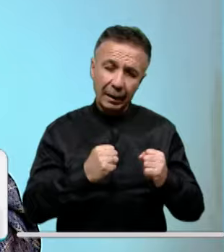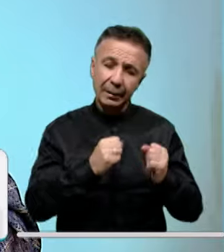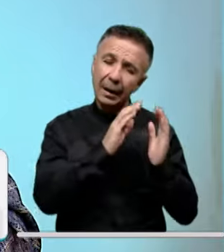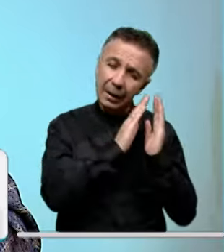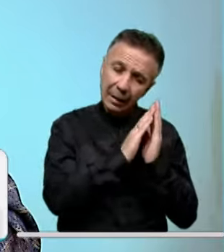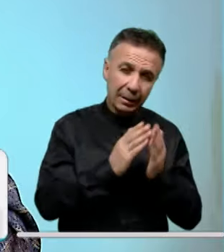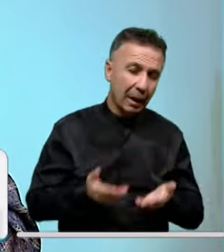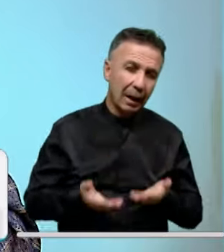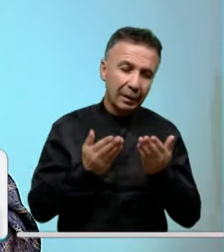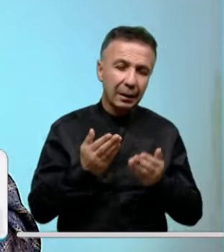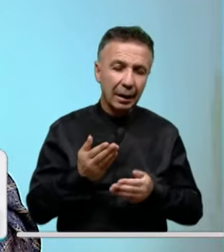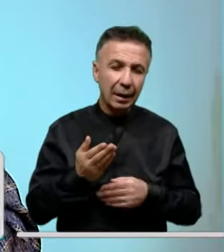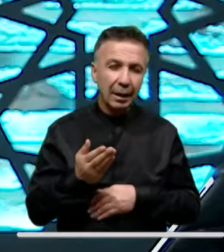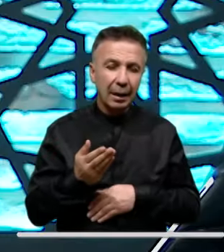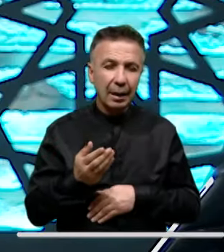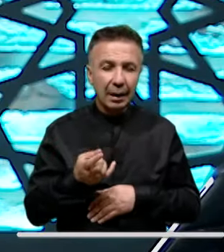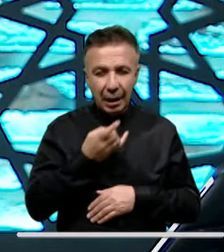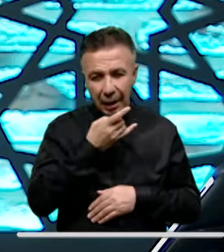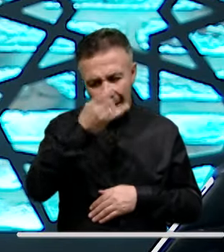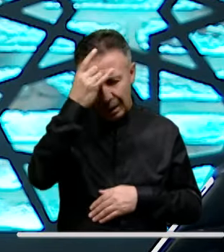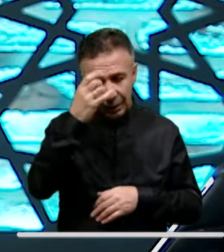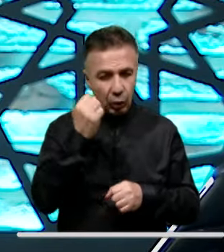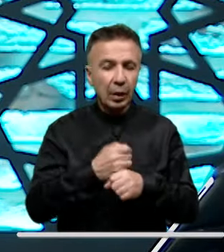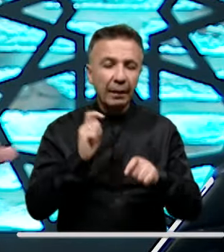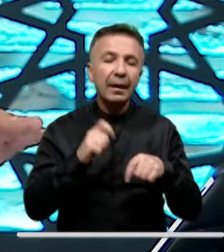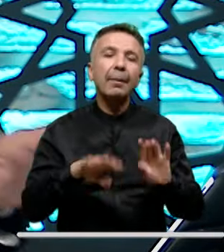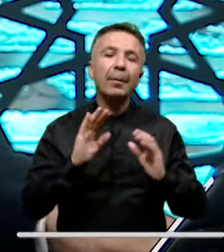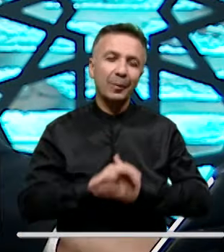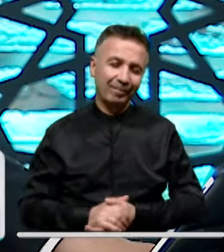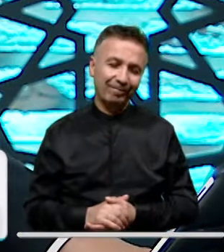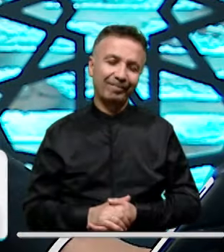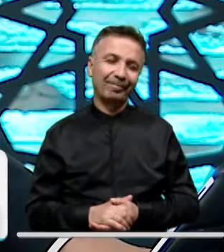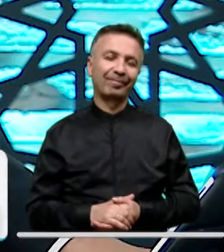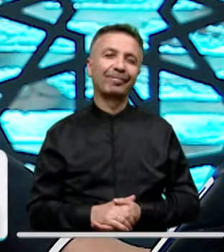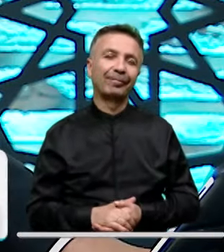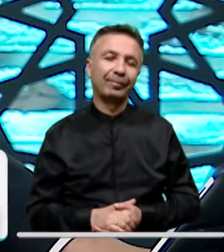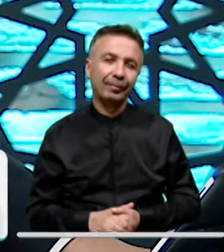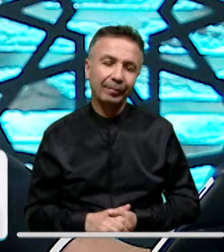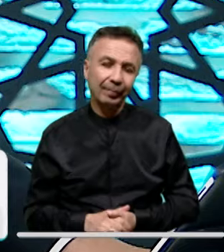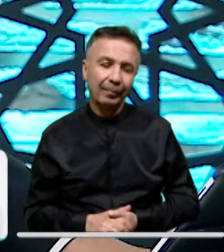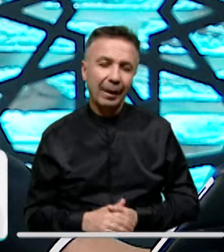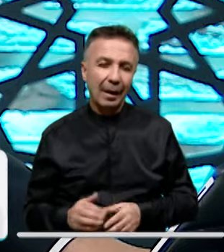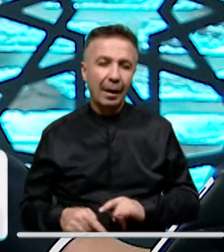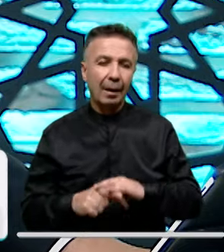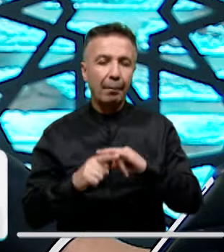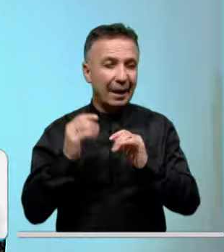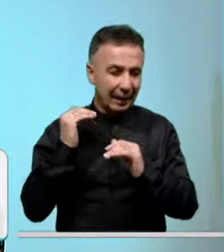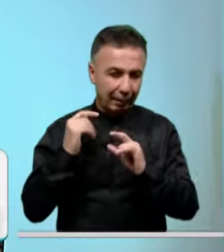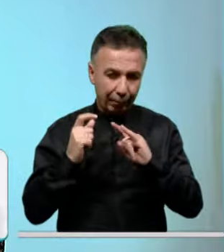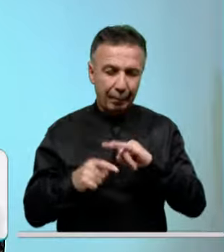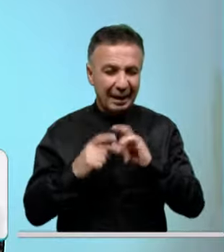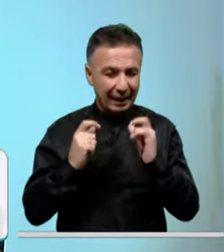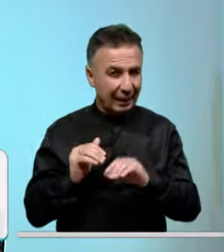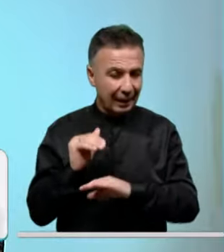hac yapamıyor. Çünkü Arafat'a çıkamayınca hac ibadeti olmuyor. Olmaz. Aynen öyle. Dolayısıyla Mekke'de yaşayanlar her sene